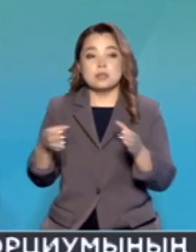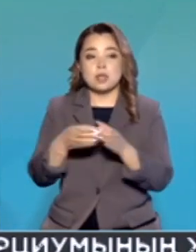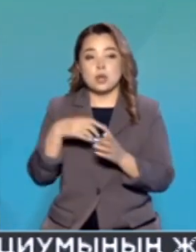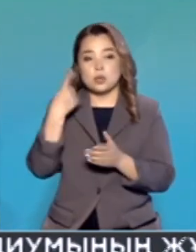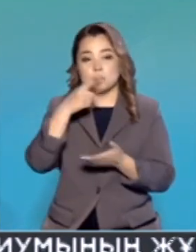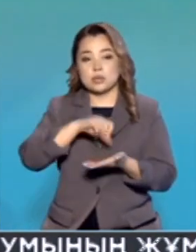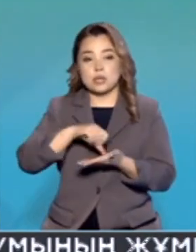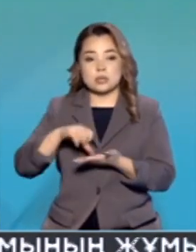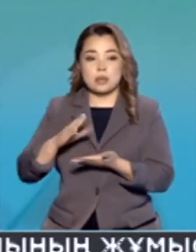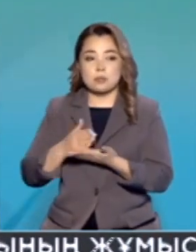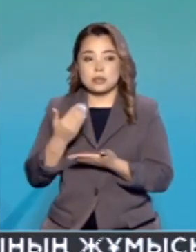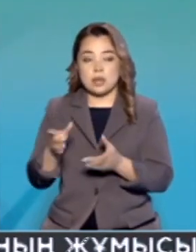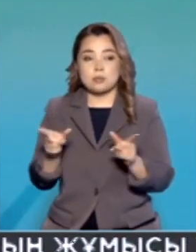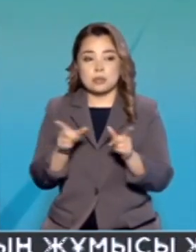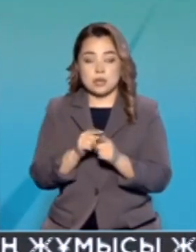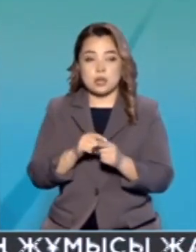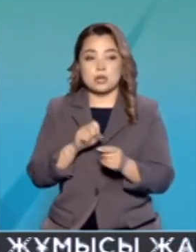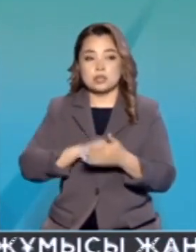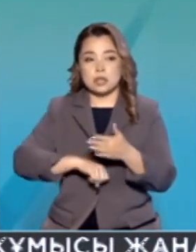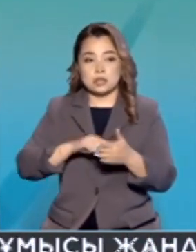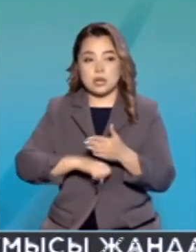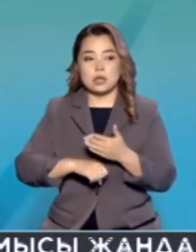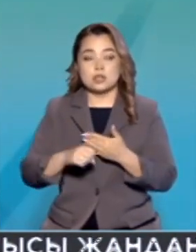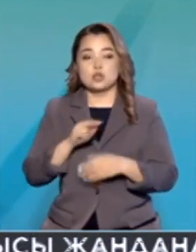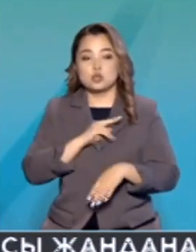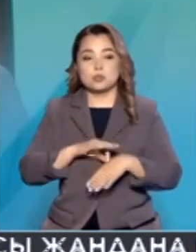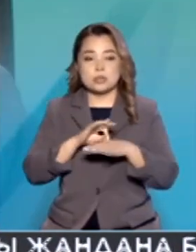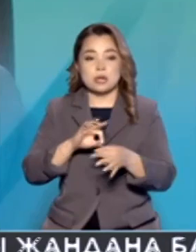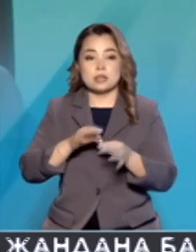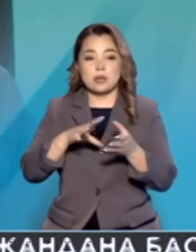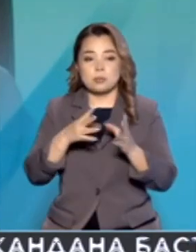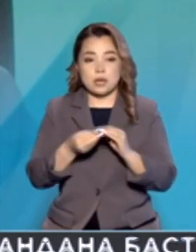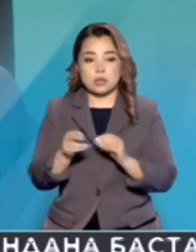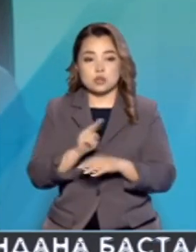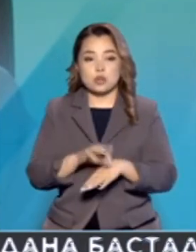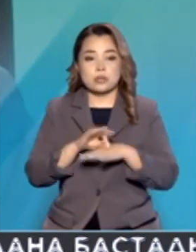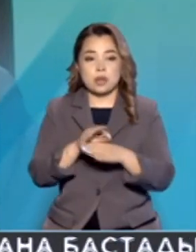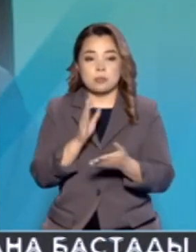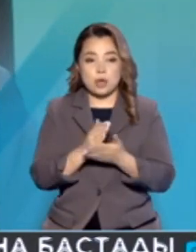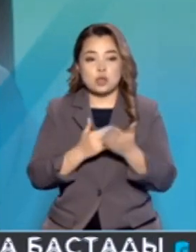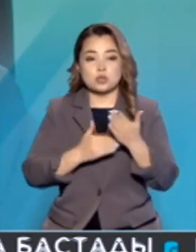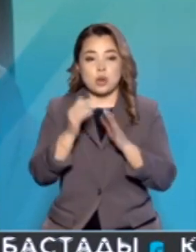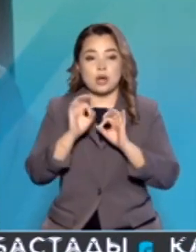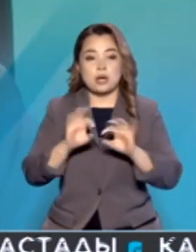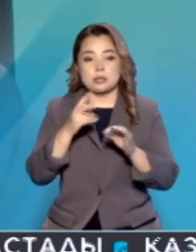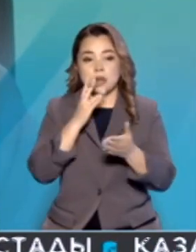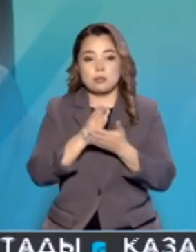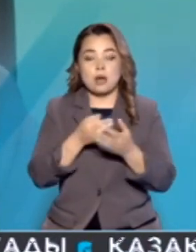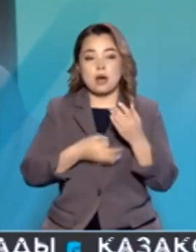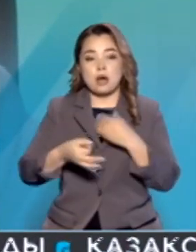түрде осы желдің салдарын жою жұмыстарын жүргізуде. Қазіргі таңда жаңа жоғарыда айтқанымдай